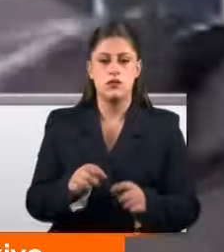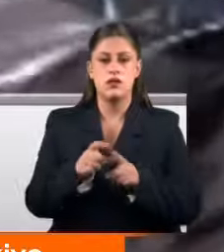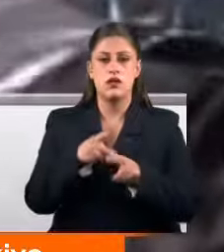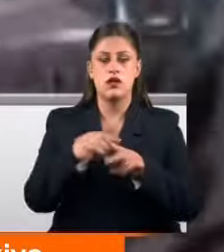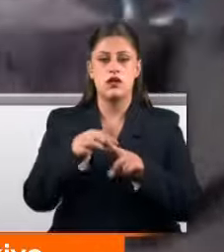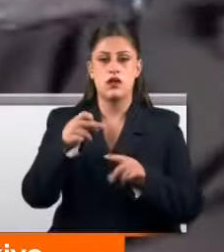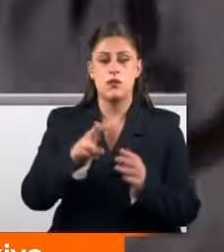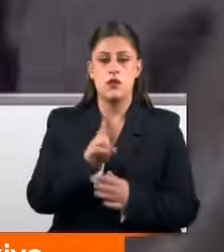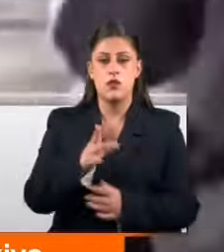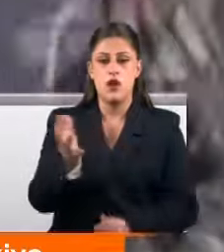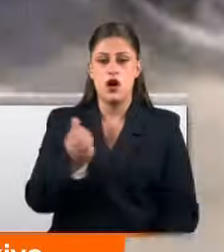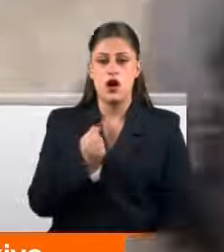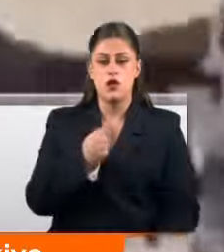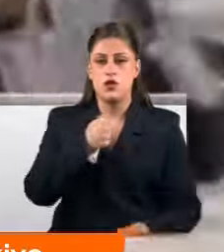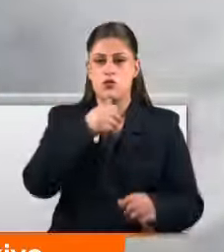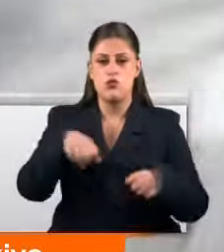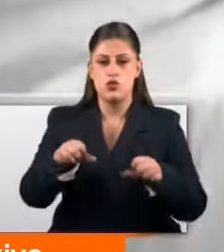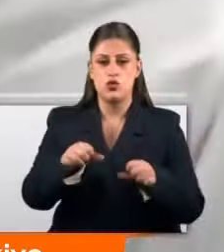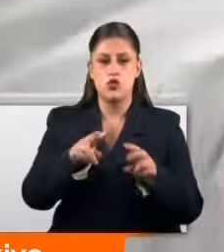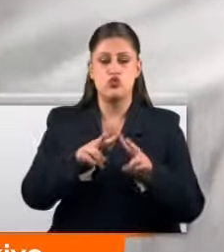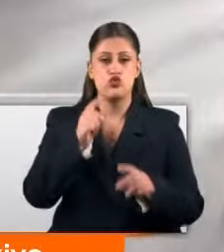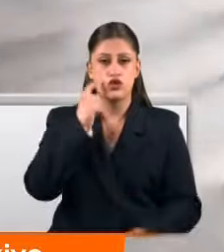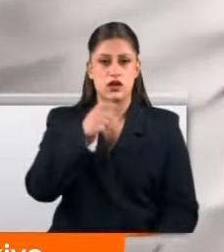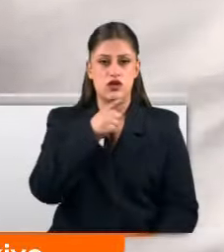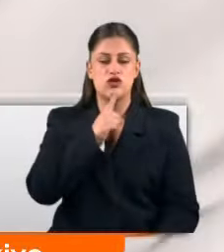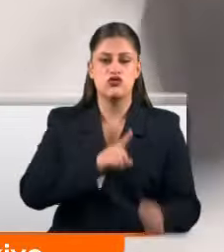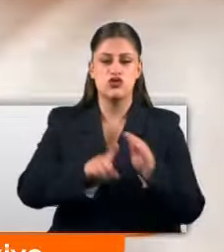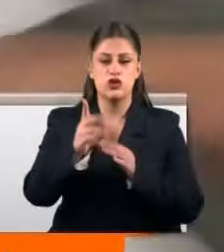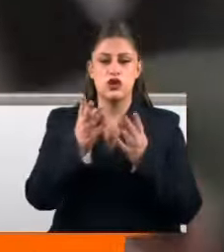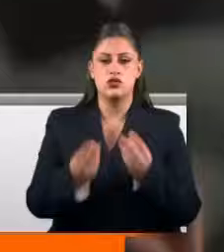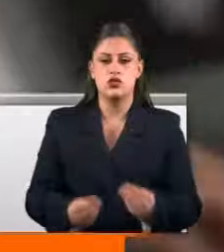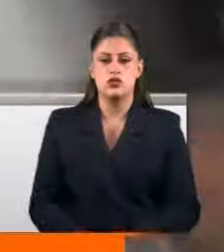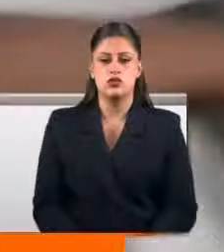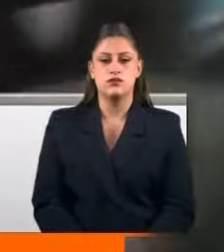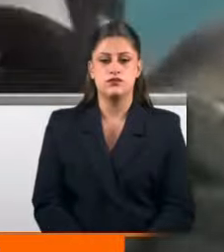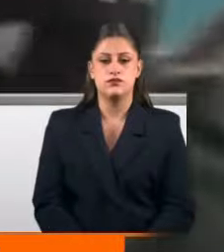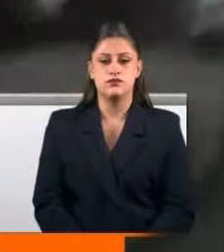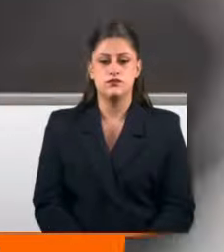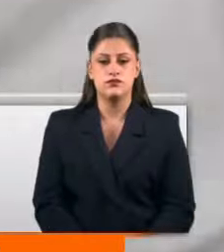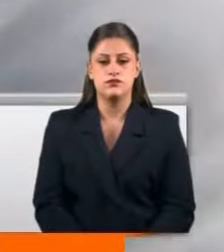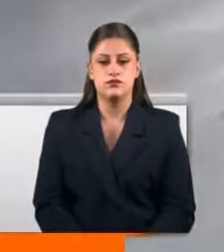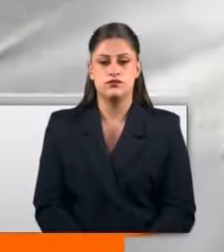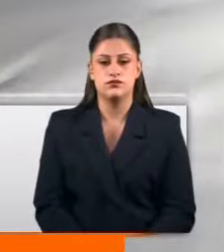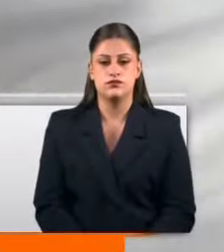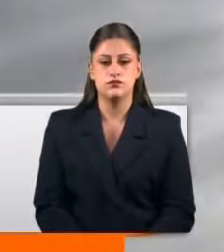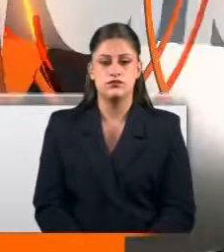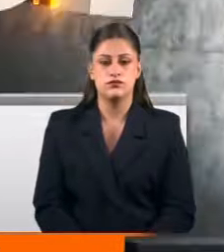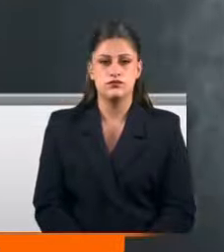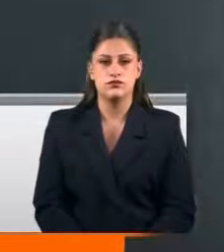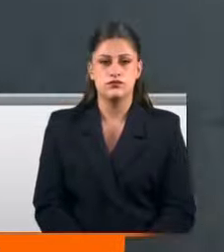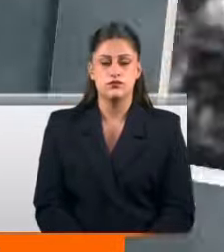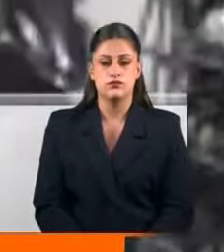alan kurye müşteriden şikayetçi oldu müşteriye pakete gittim Geç gittin diye darp etti bıçak falan çekti